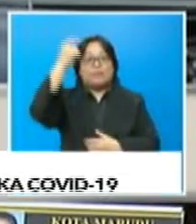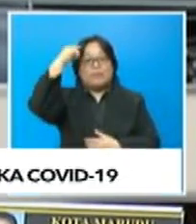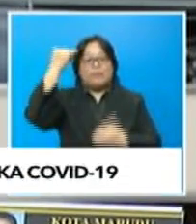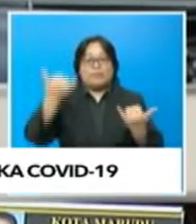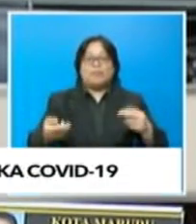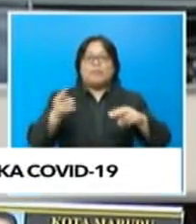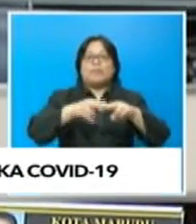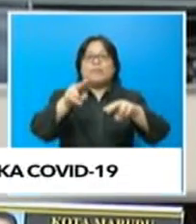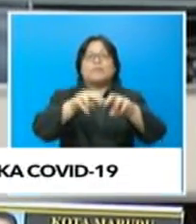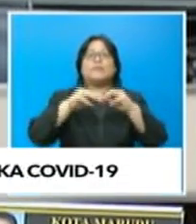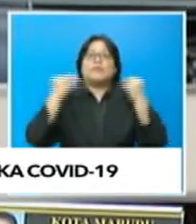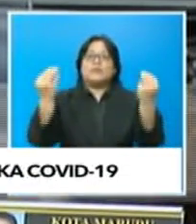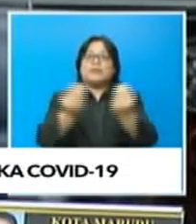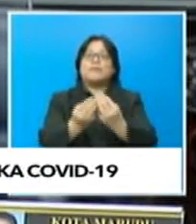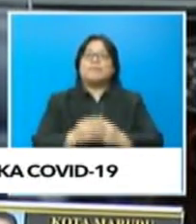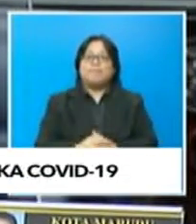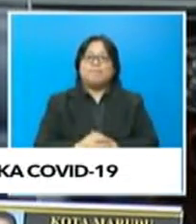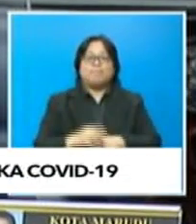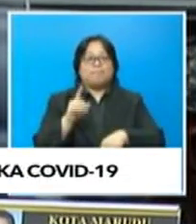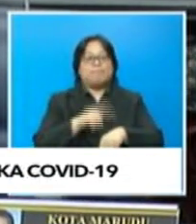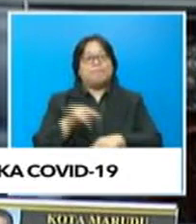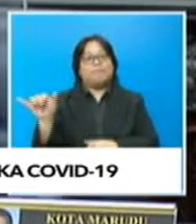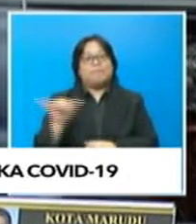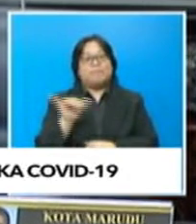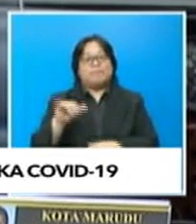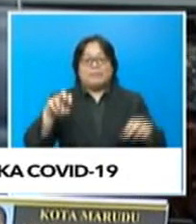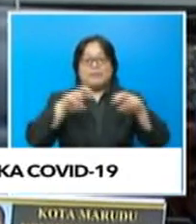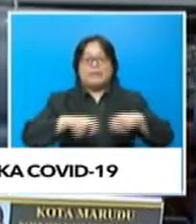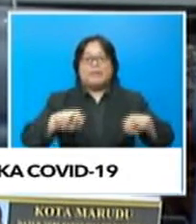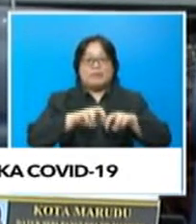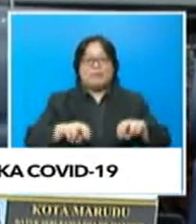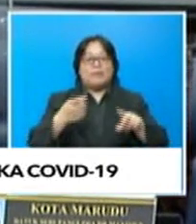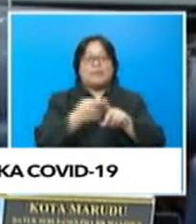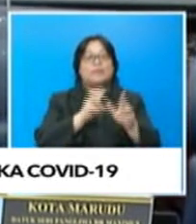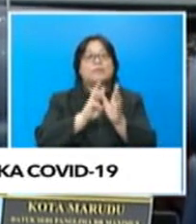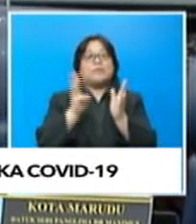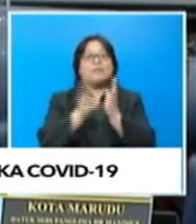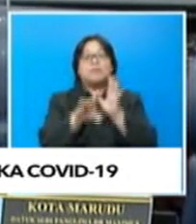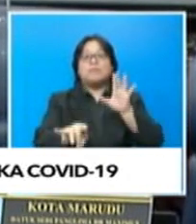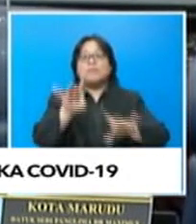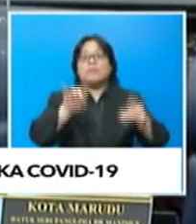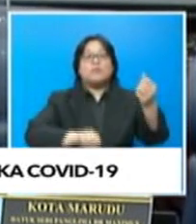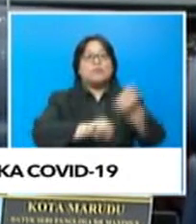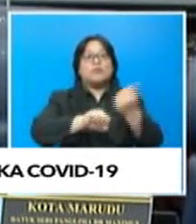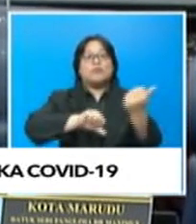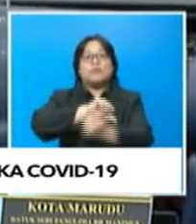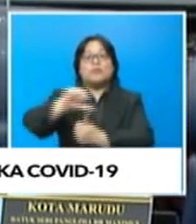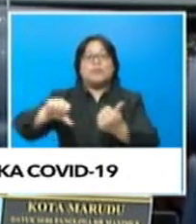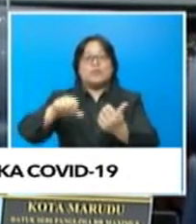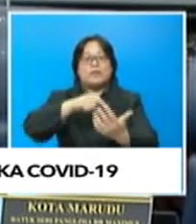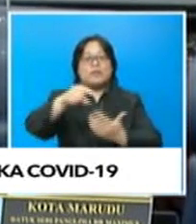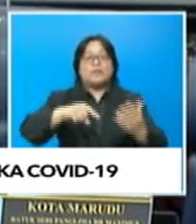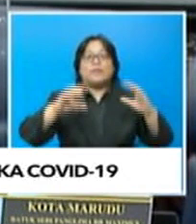dalam kalangan masyarakat. Pada masa yang sama, kajian tinjauan oleh Kementerian mendapati sokongan sosial adalah